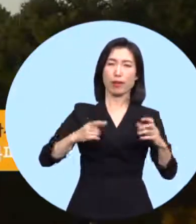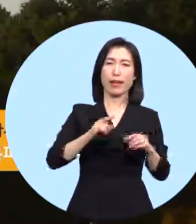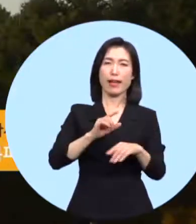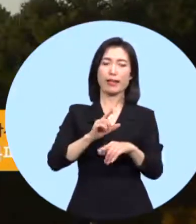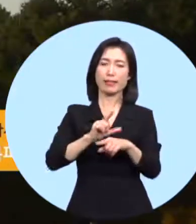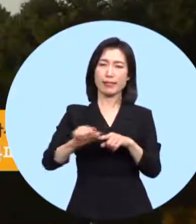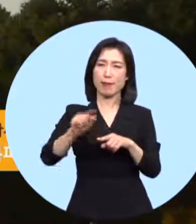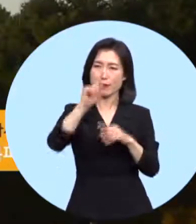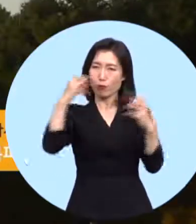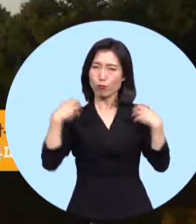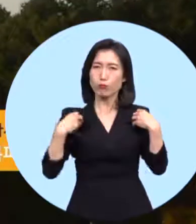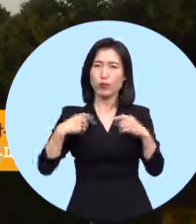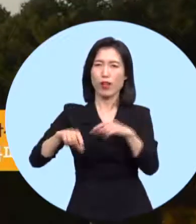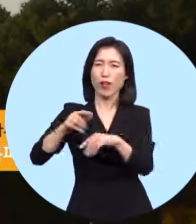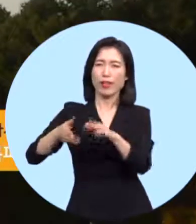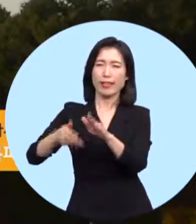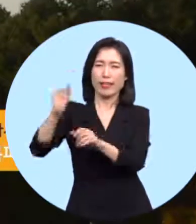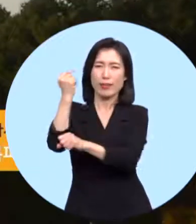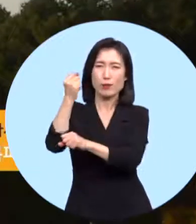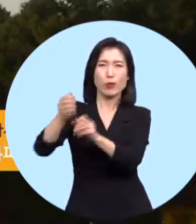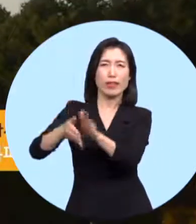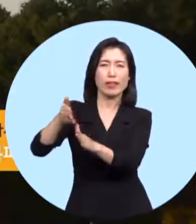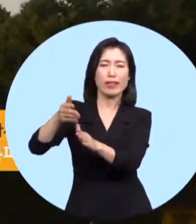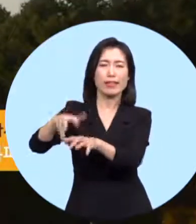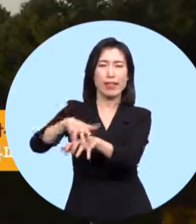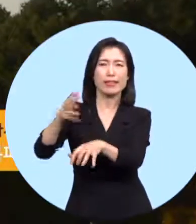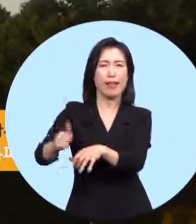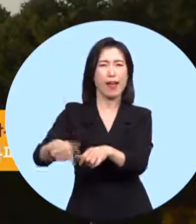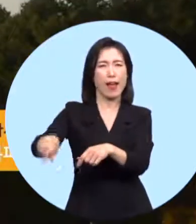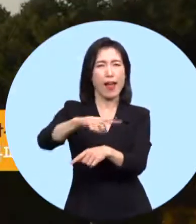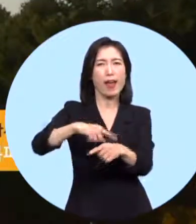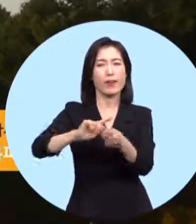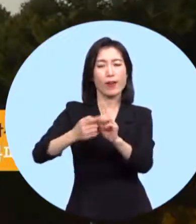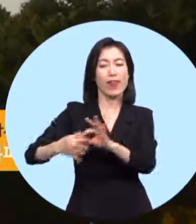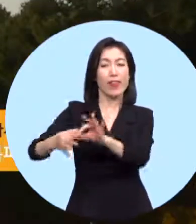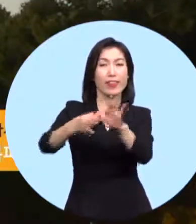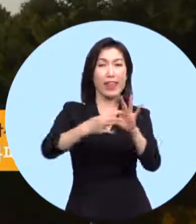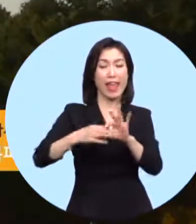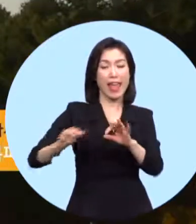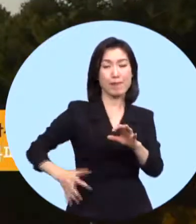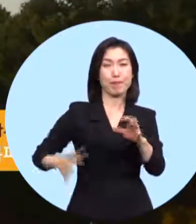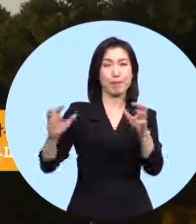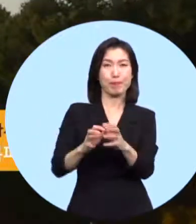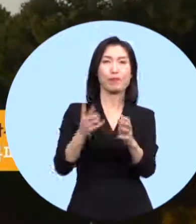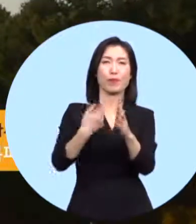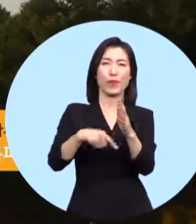나름 고민하고 그리고 그 연계성을 확보하기 위해서 함께